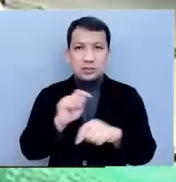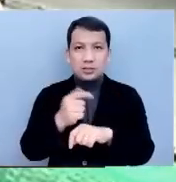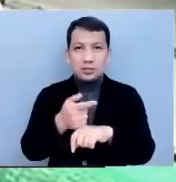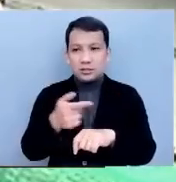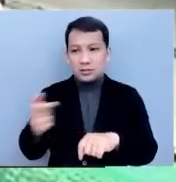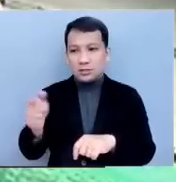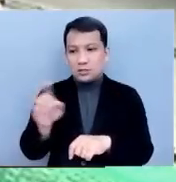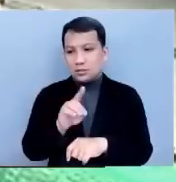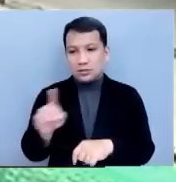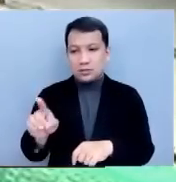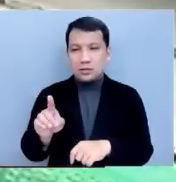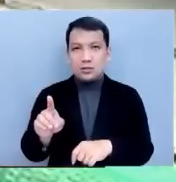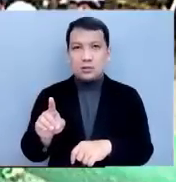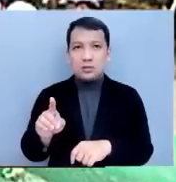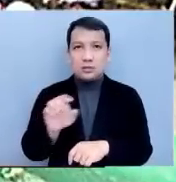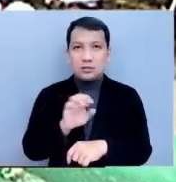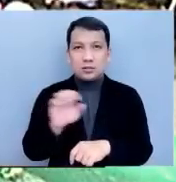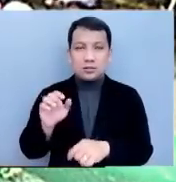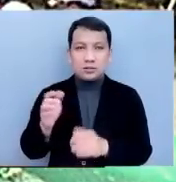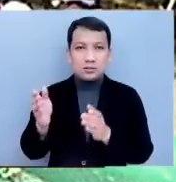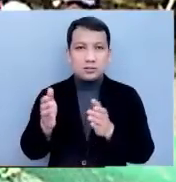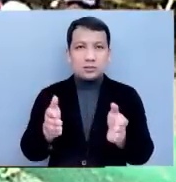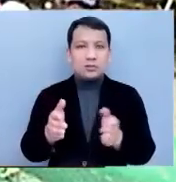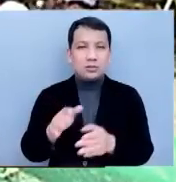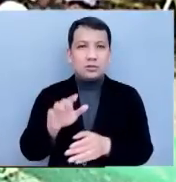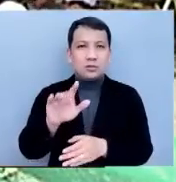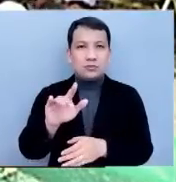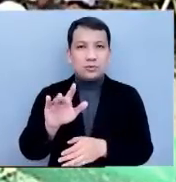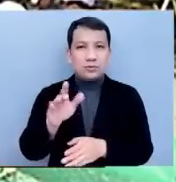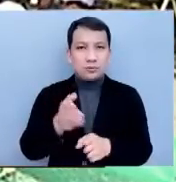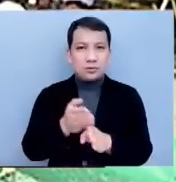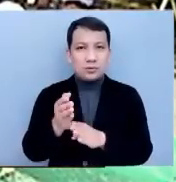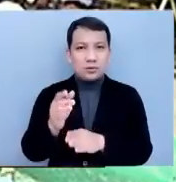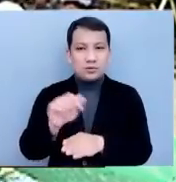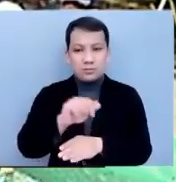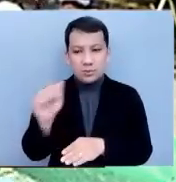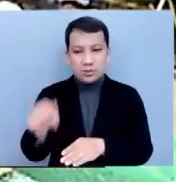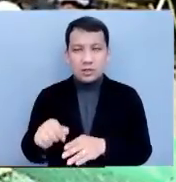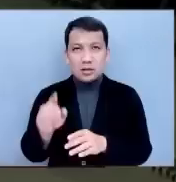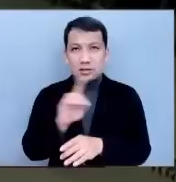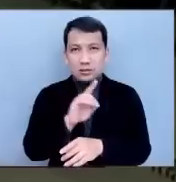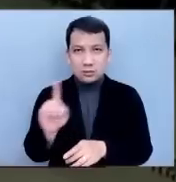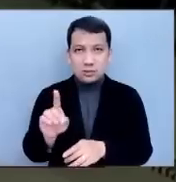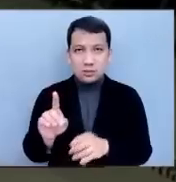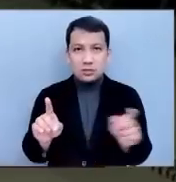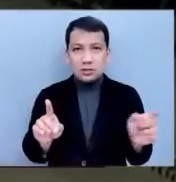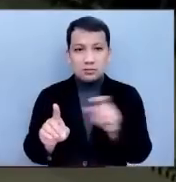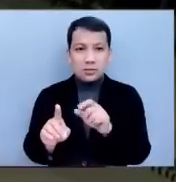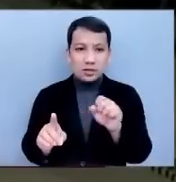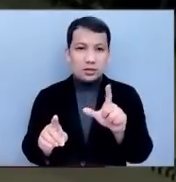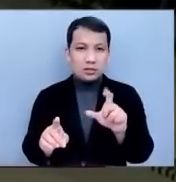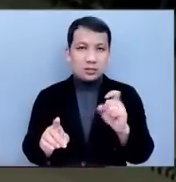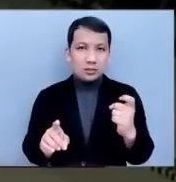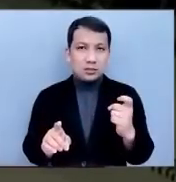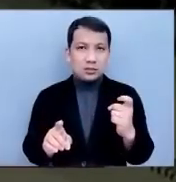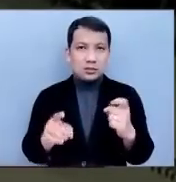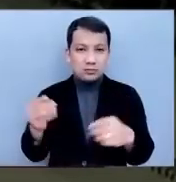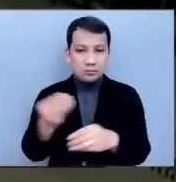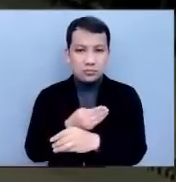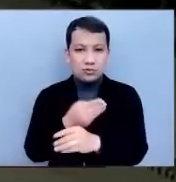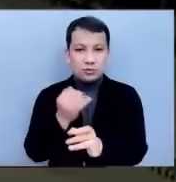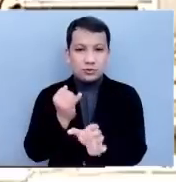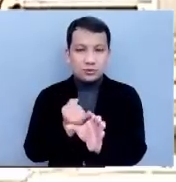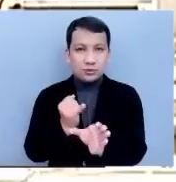via East Service Road, 25 bus sa rutang Alabang Divisoria via SLEX, at 5 modern jeeps naman